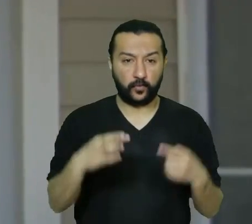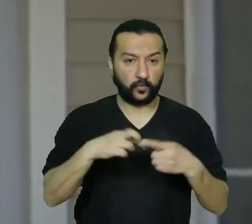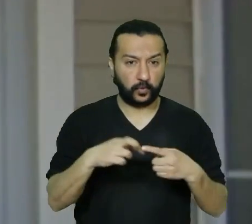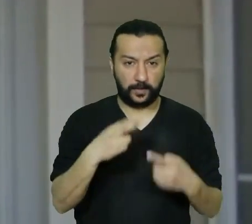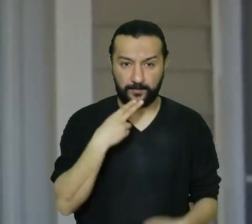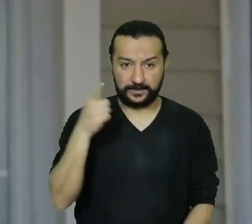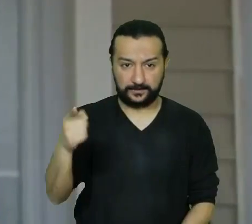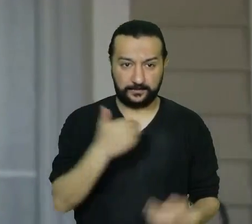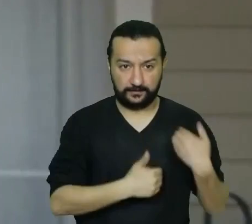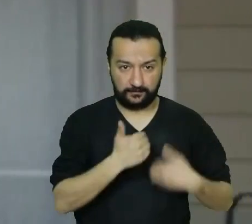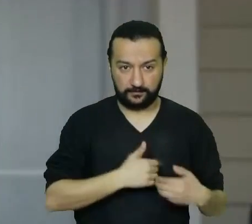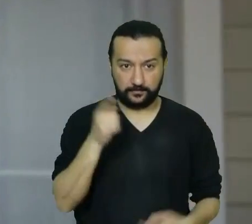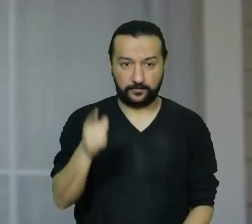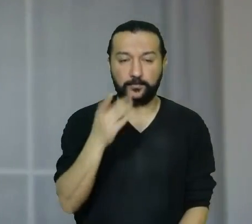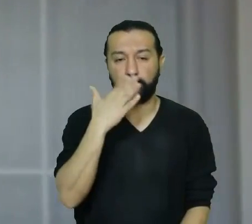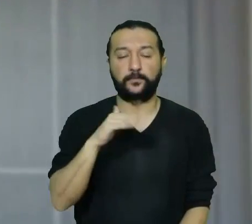Rüyam'ın mı?